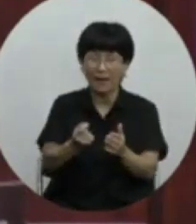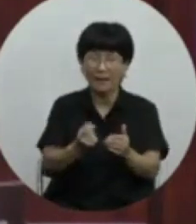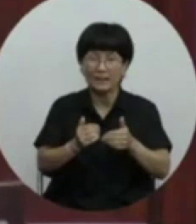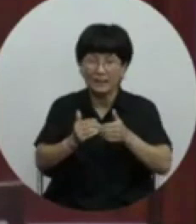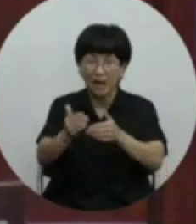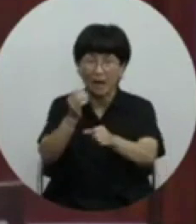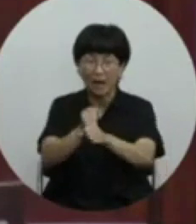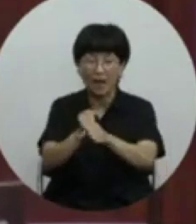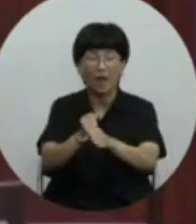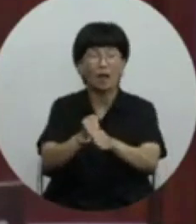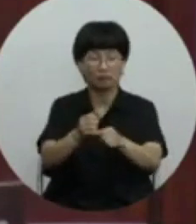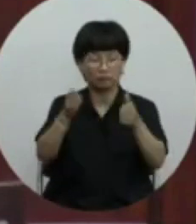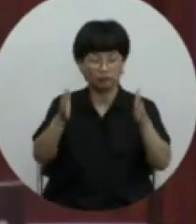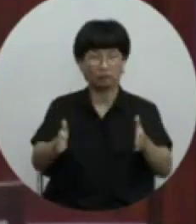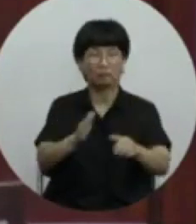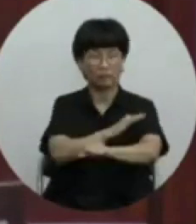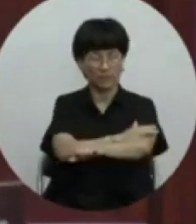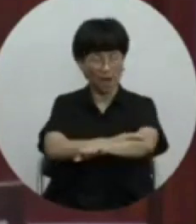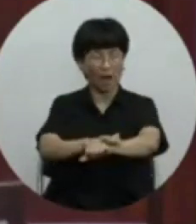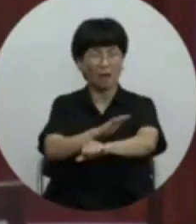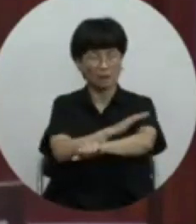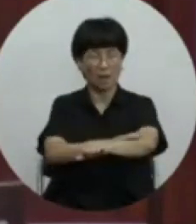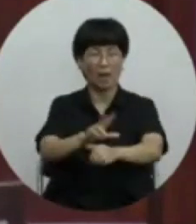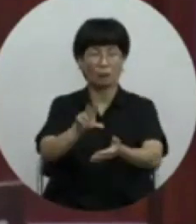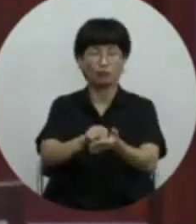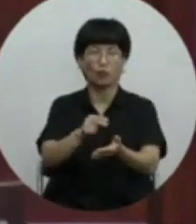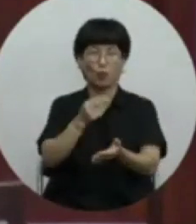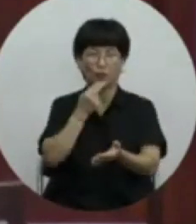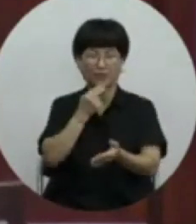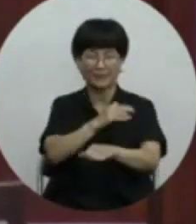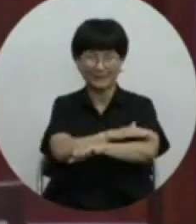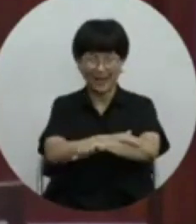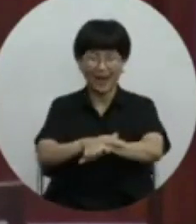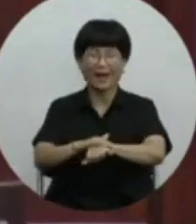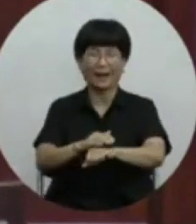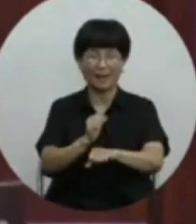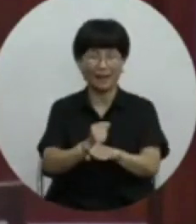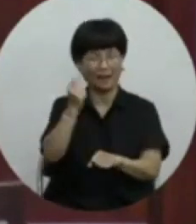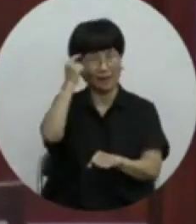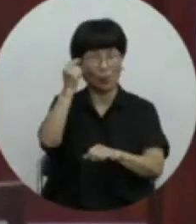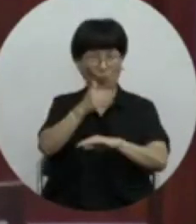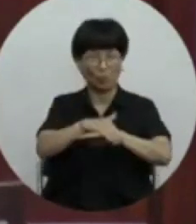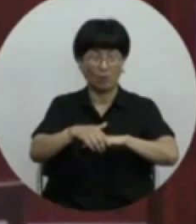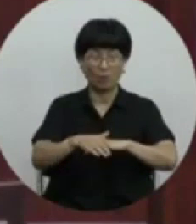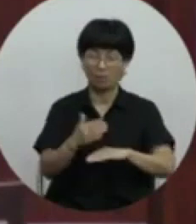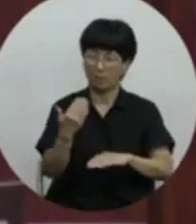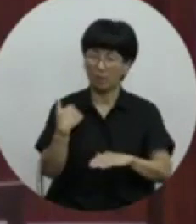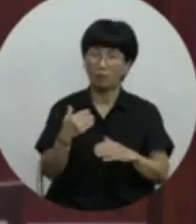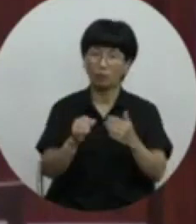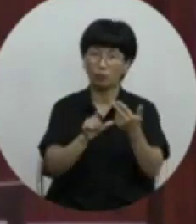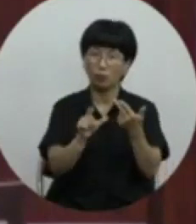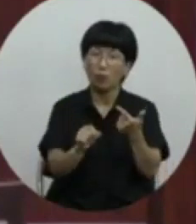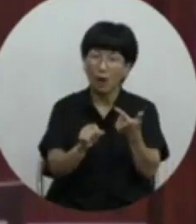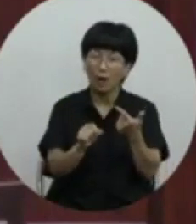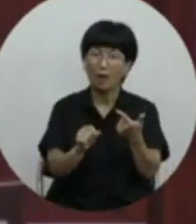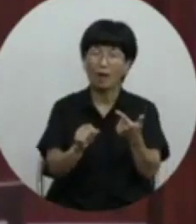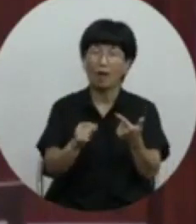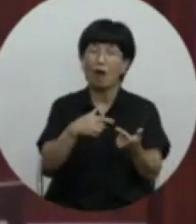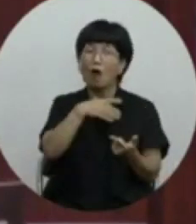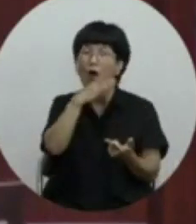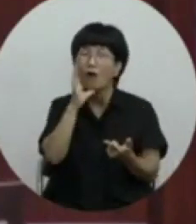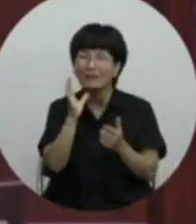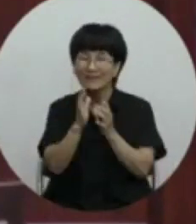목표로 차질 없이 추진하겠습니다. 지난 1월 여주시 WHO 어르신